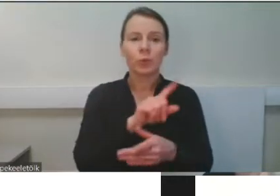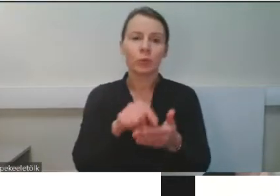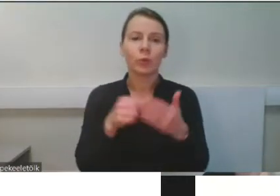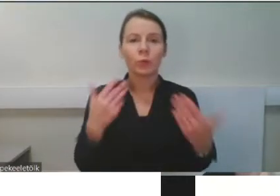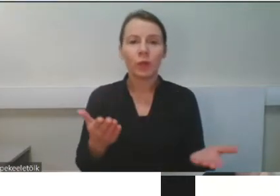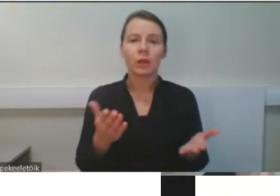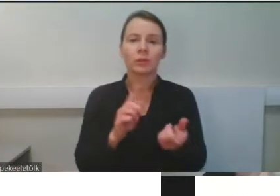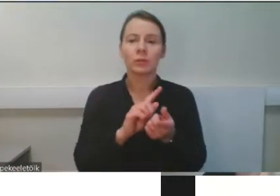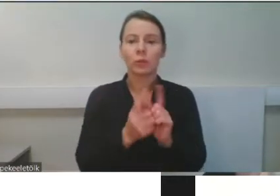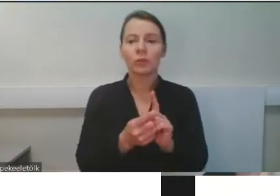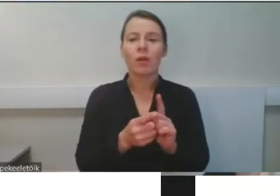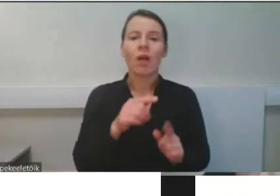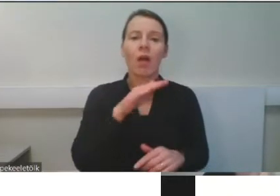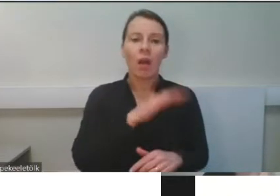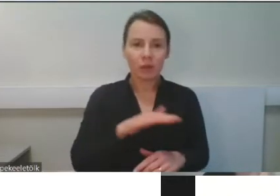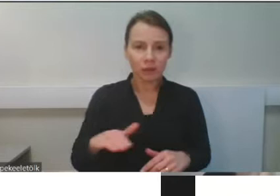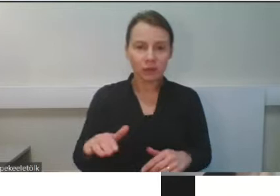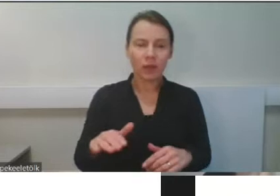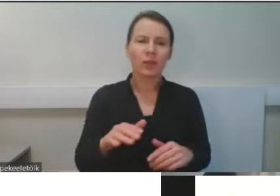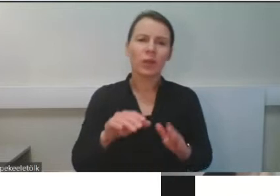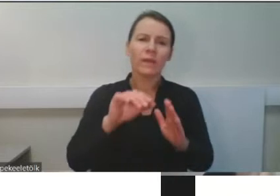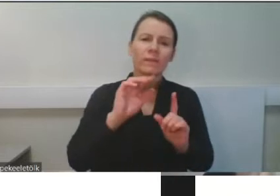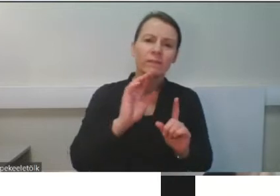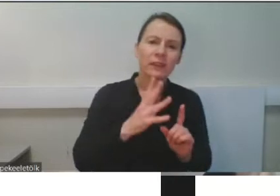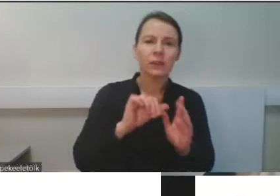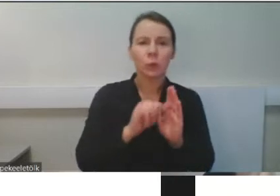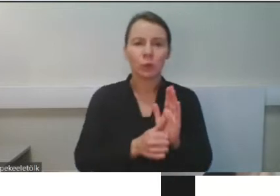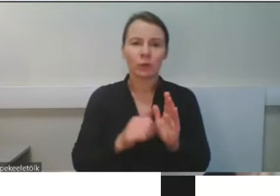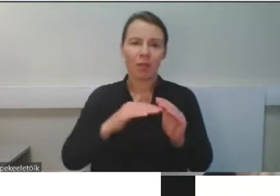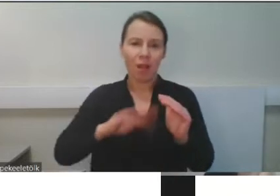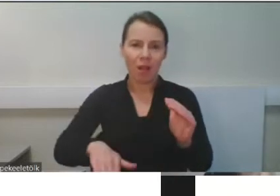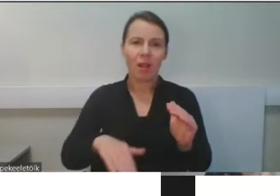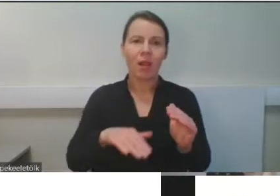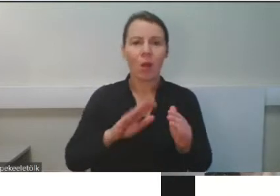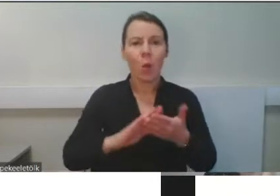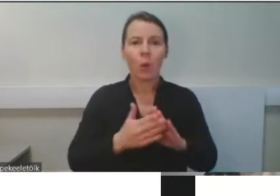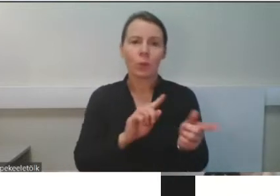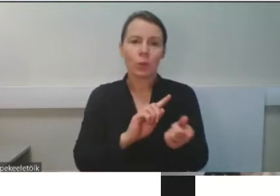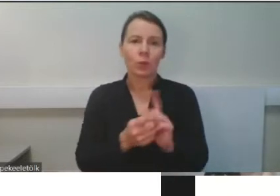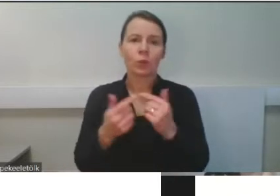nende kohta info jääb välja. Et küsitakse ainult nendelt, kes elavad siis